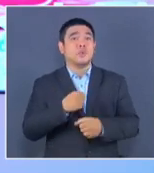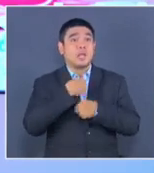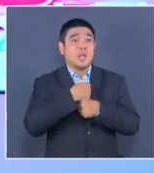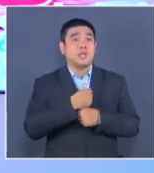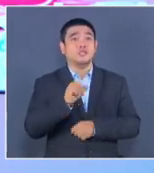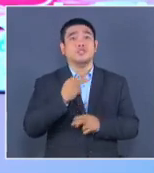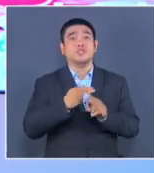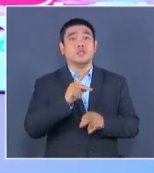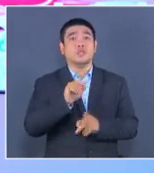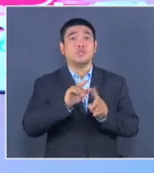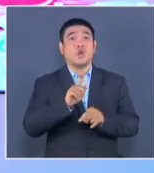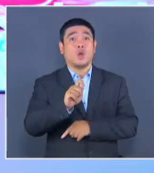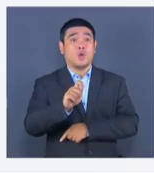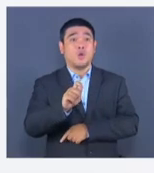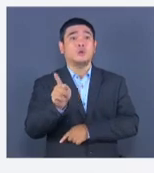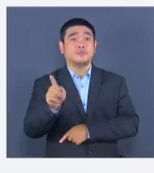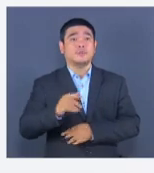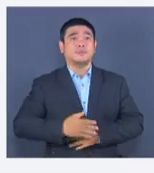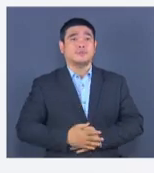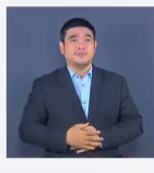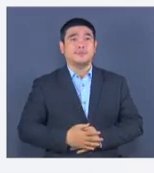ณต้อไกรศรีค่ะ